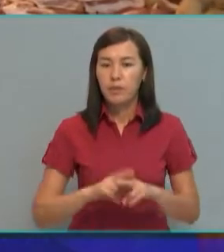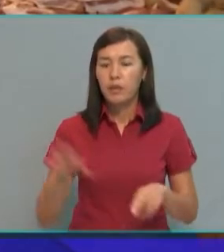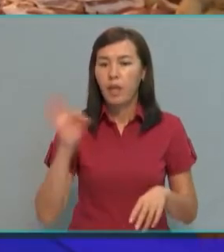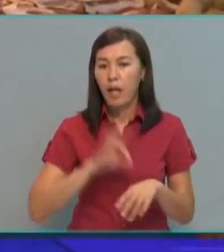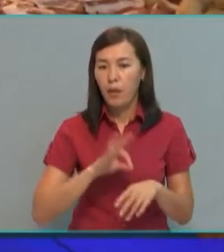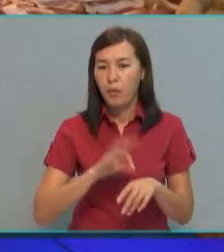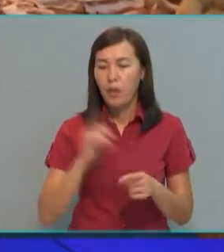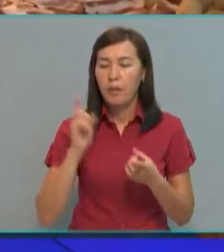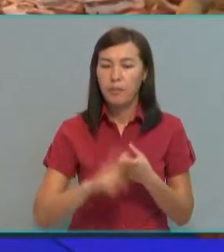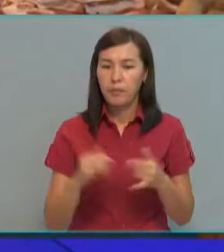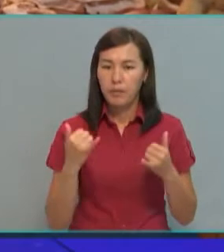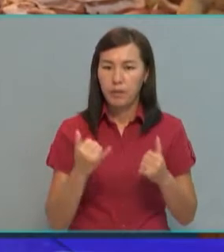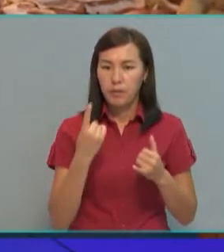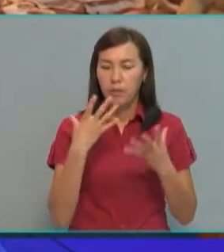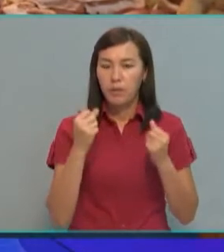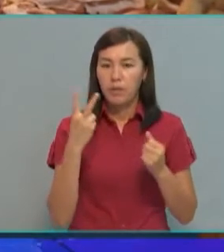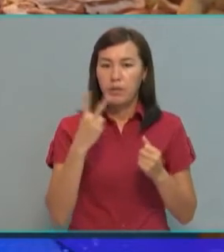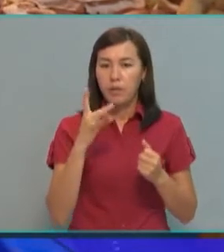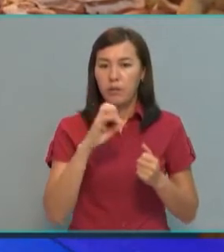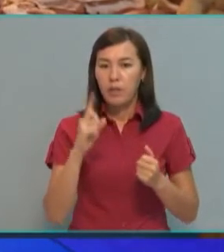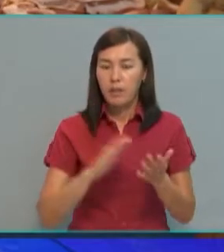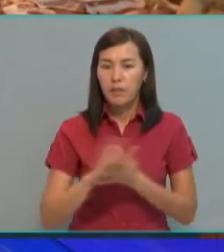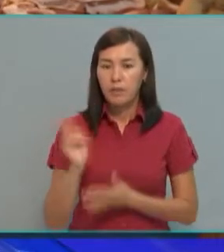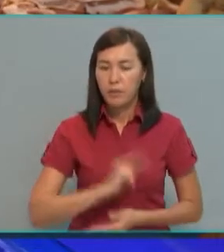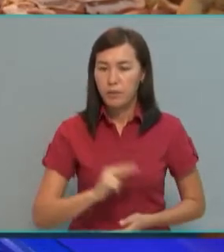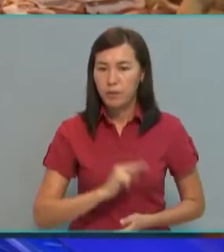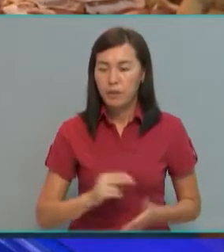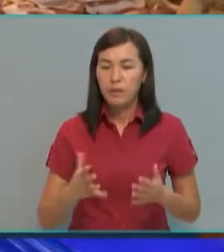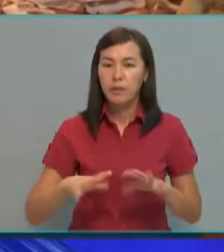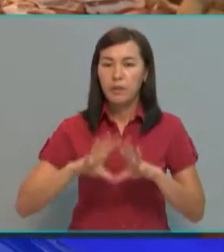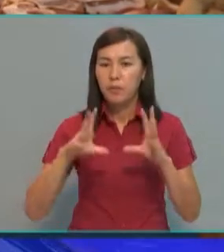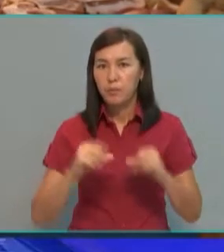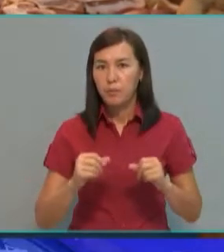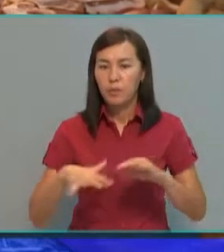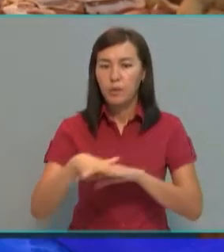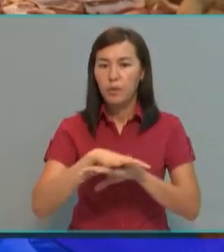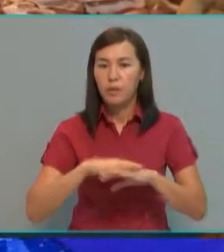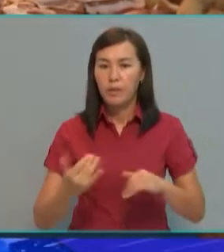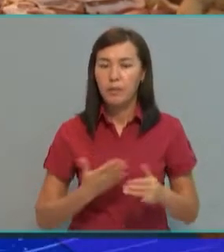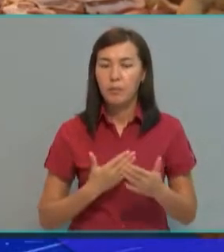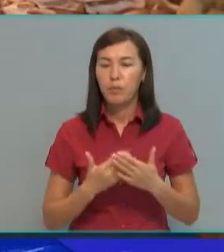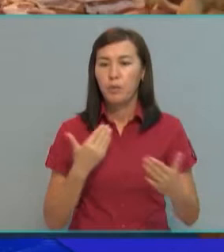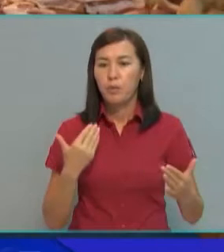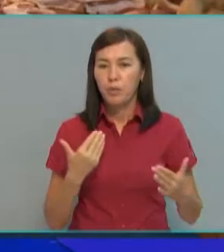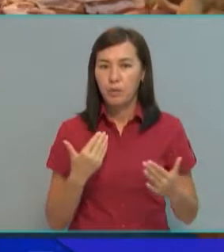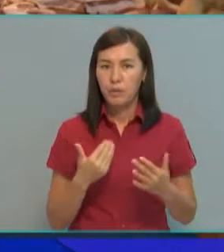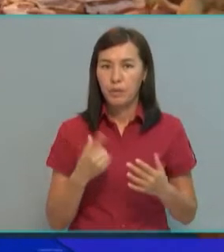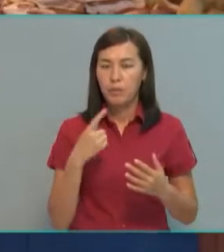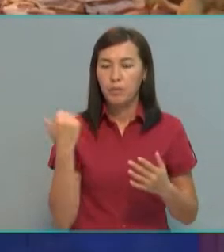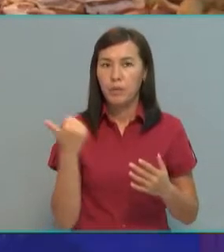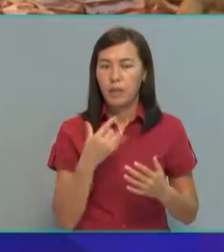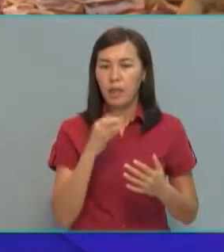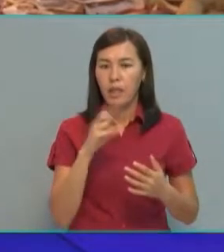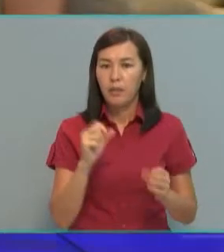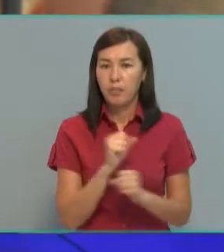шыққанына байланысты қазір күніне 2 рет дезинфекция. А болмаса бүкіл базарлар біз бұрыннан аптасына бір